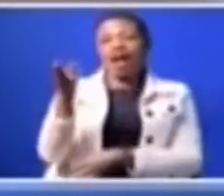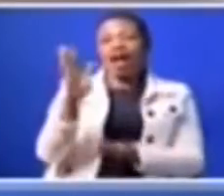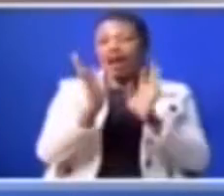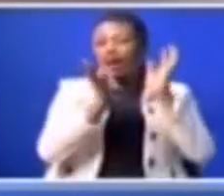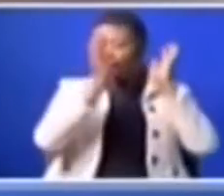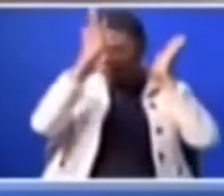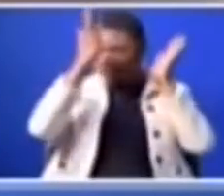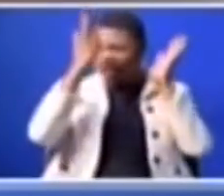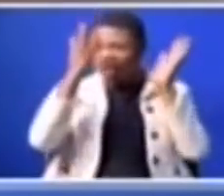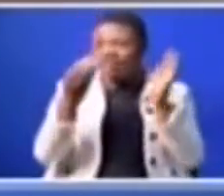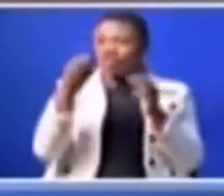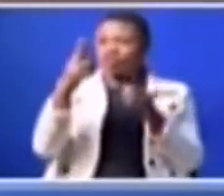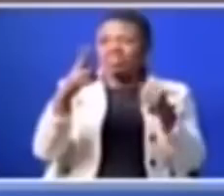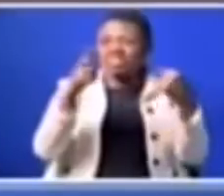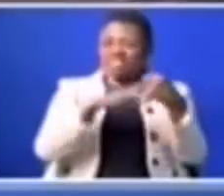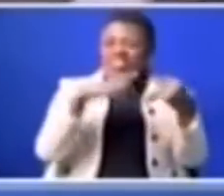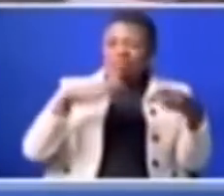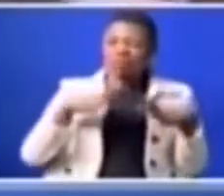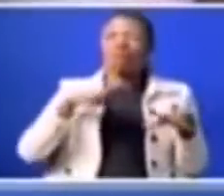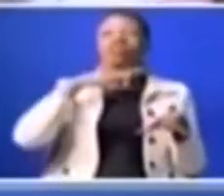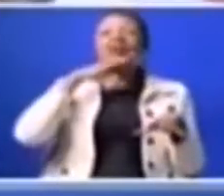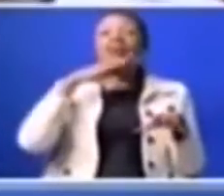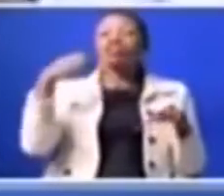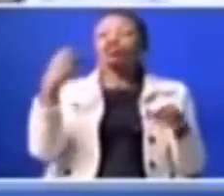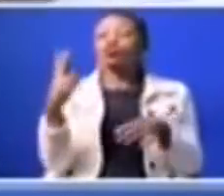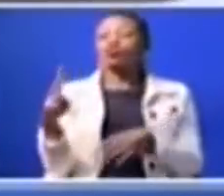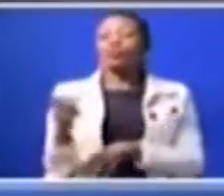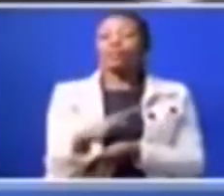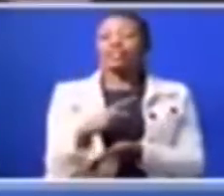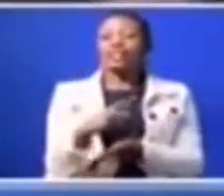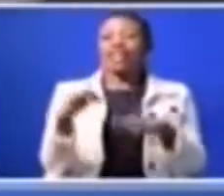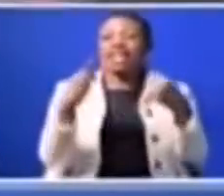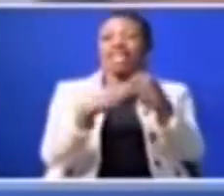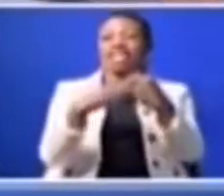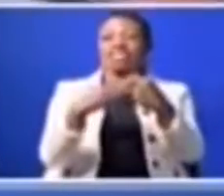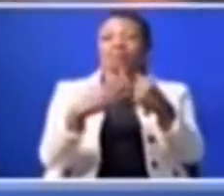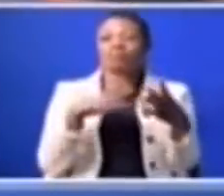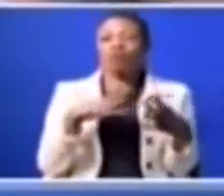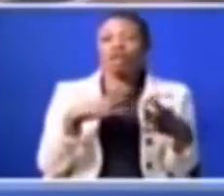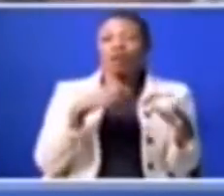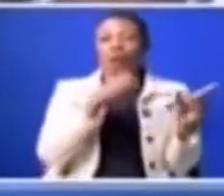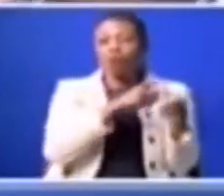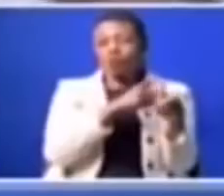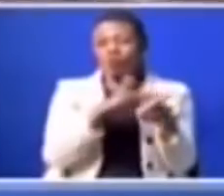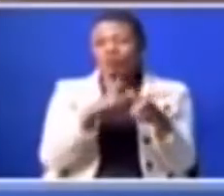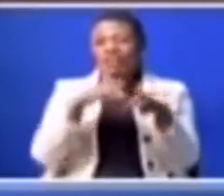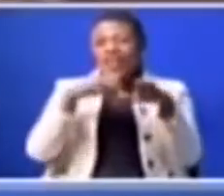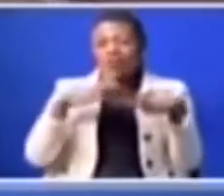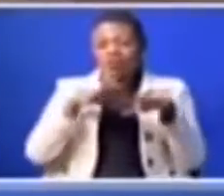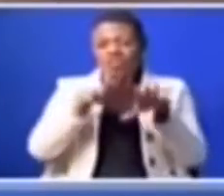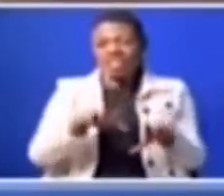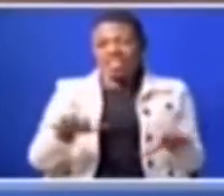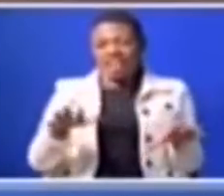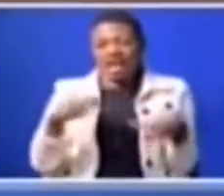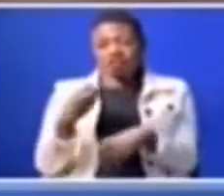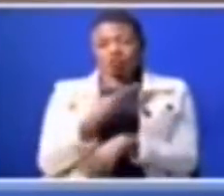wakazi 26 wameweza kuuawa katika kipindi cha miezi miwili na washukiwa wanane kuweza kupigwa kitutu na wakazi wa eneo hilo baada ya kuona